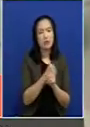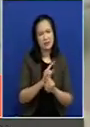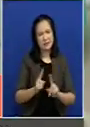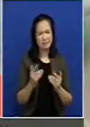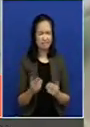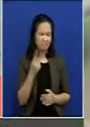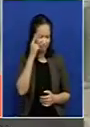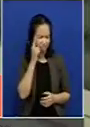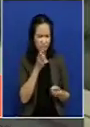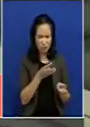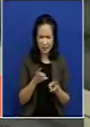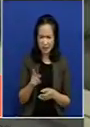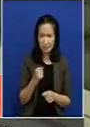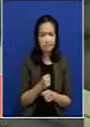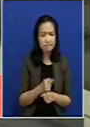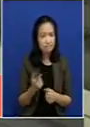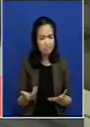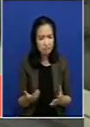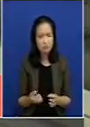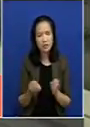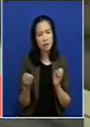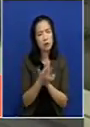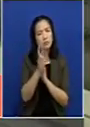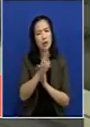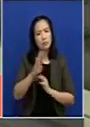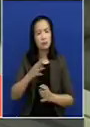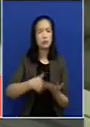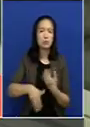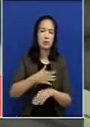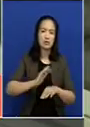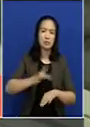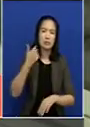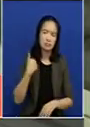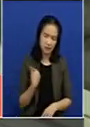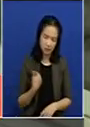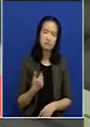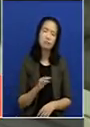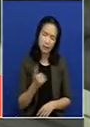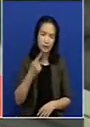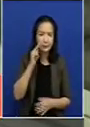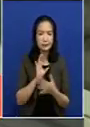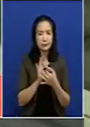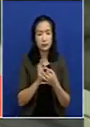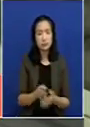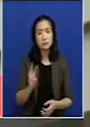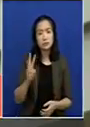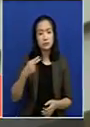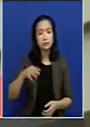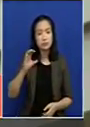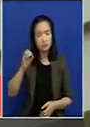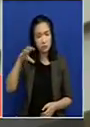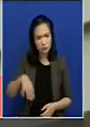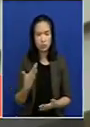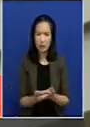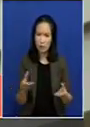ะคะว่าวิธีการเหล่านี้อาจจะกลายมาเป็นการทำลายระบบนิเวศตามธรรมชาติไปหรือเปล่านอกจากนี้ WHO ยังได้ประกาศระ